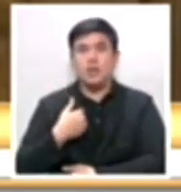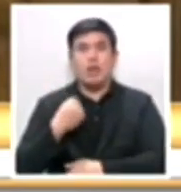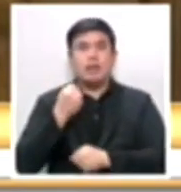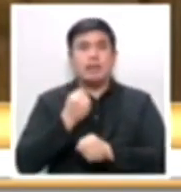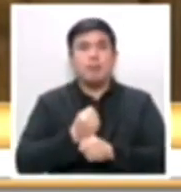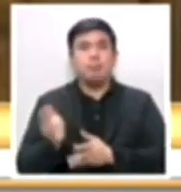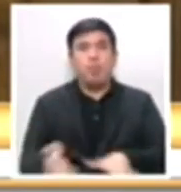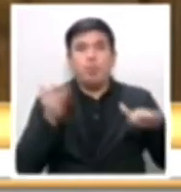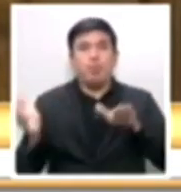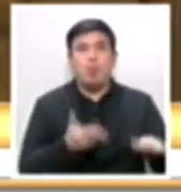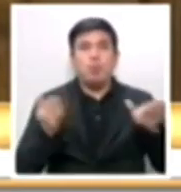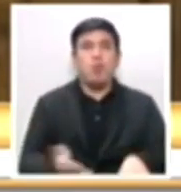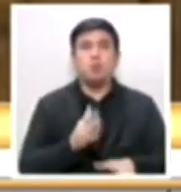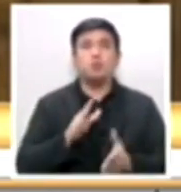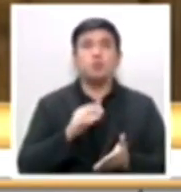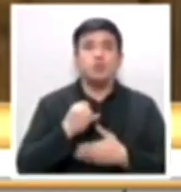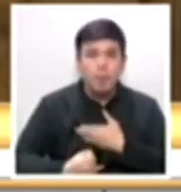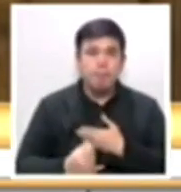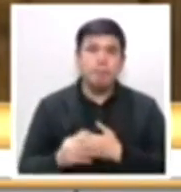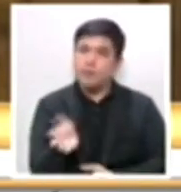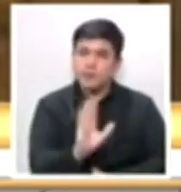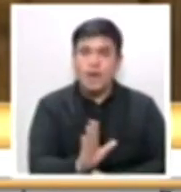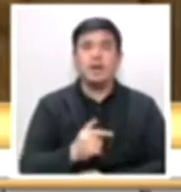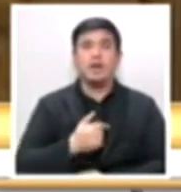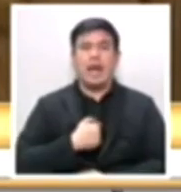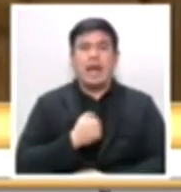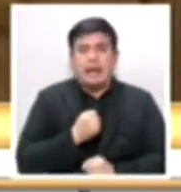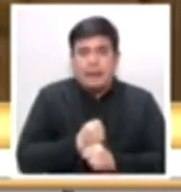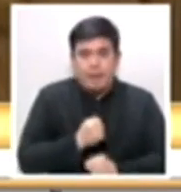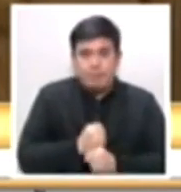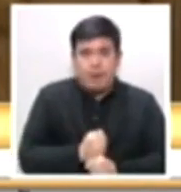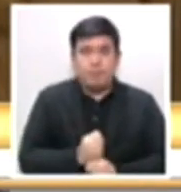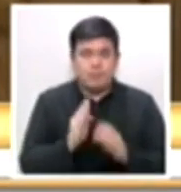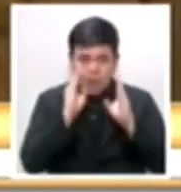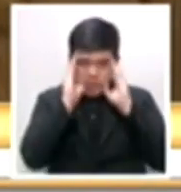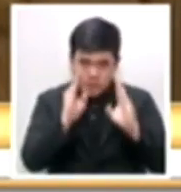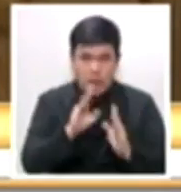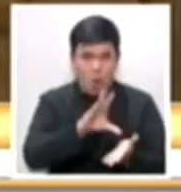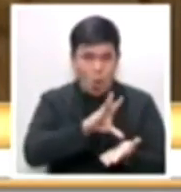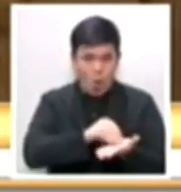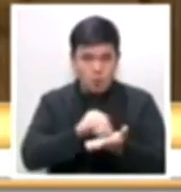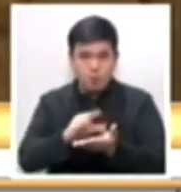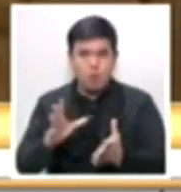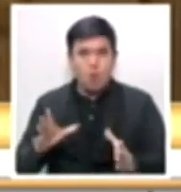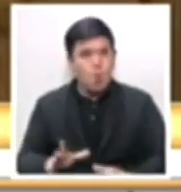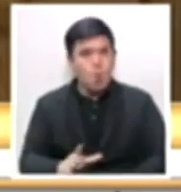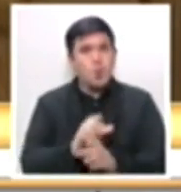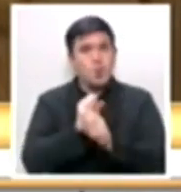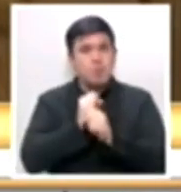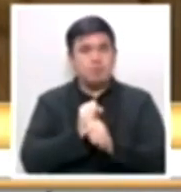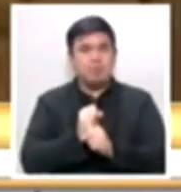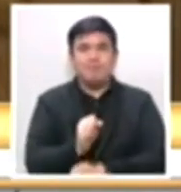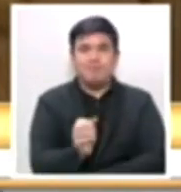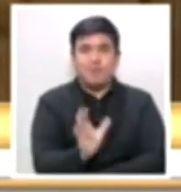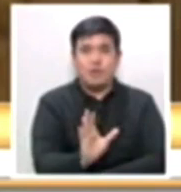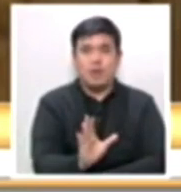ไปการรับฟังความคิดเห็นเพียงให้จบไปนั้นแล้วได้ข้อสรุปออกไปนั้นไม่ใช่คำตอบอย่าง